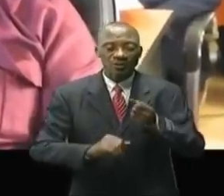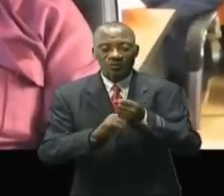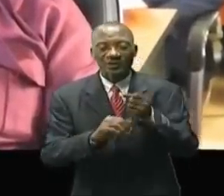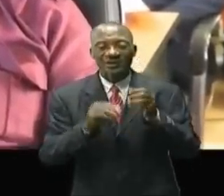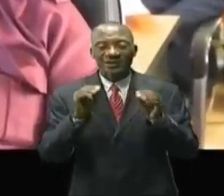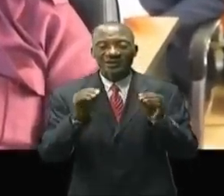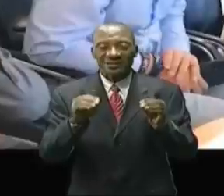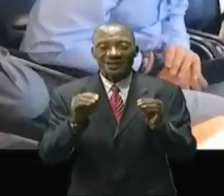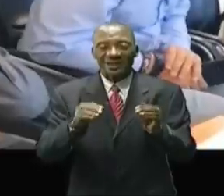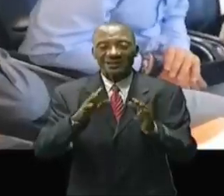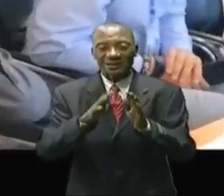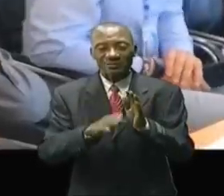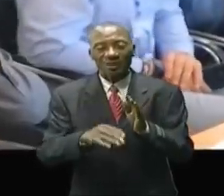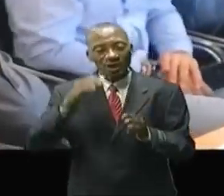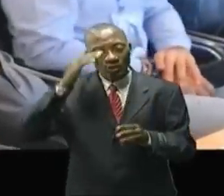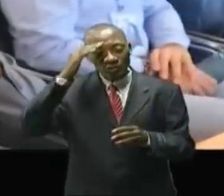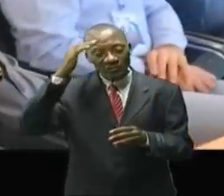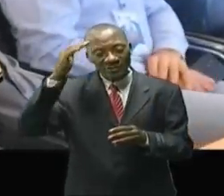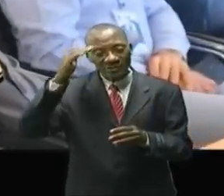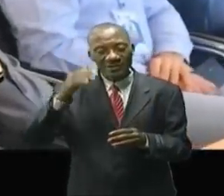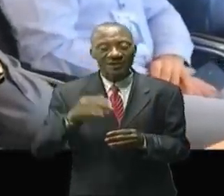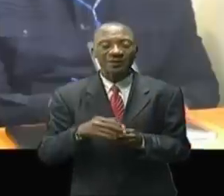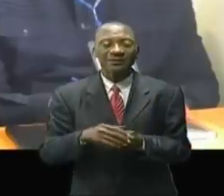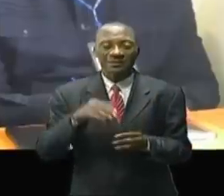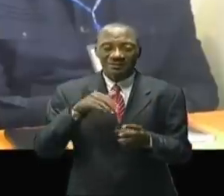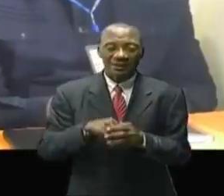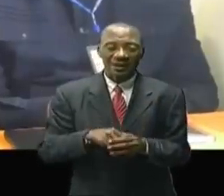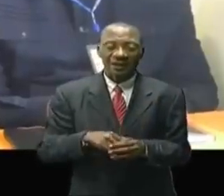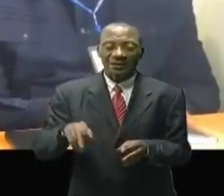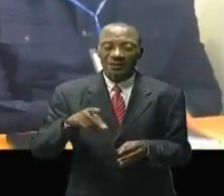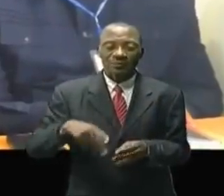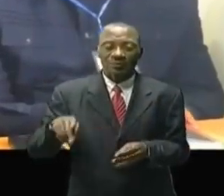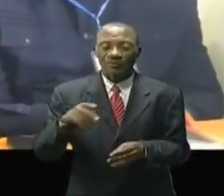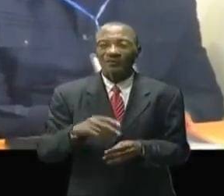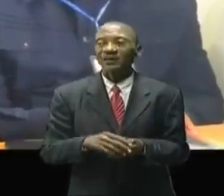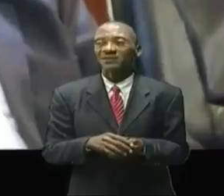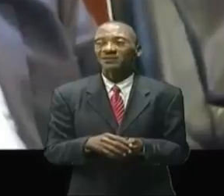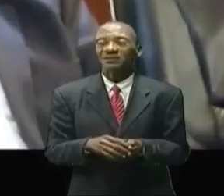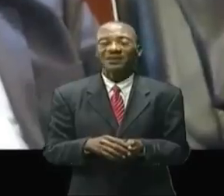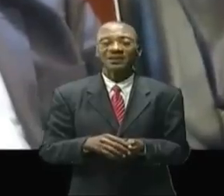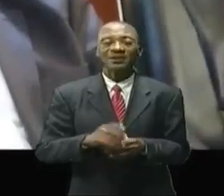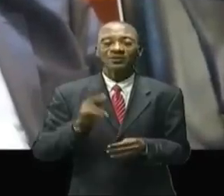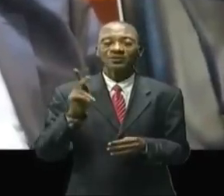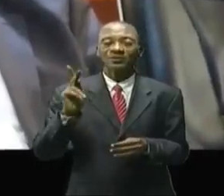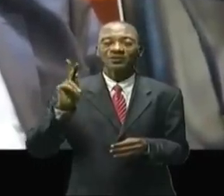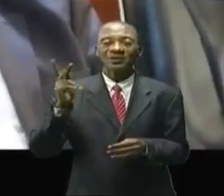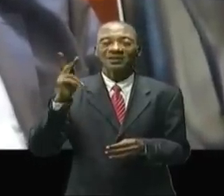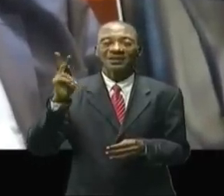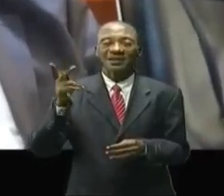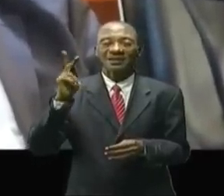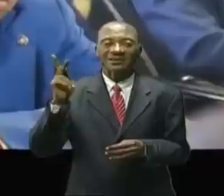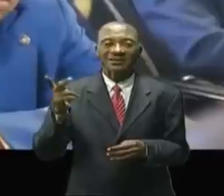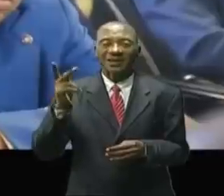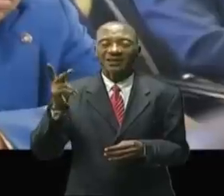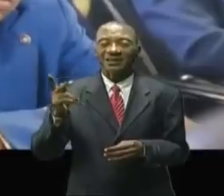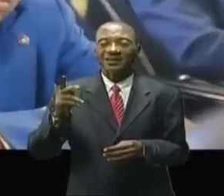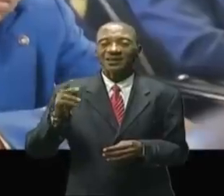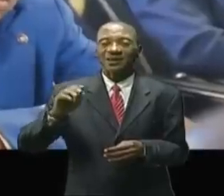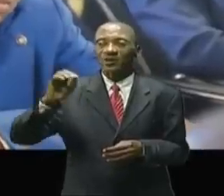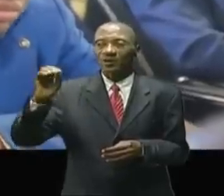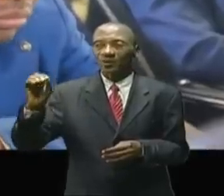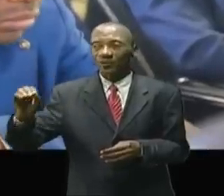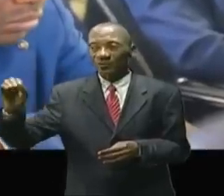universitaire du Grand Kassai pour la création d'une école doctorale, la constitution d'un noyau des juristes pour identifier les textes de